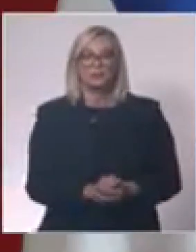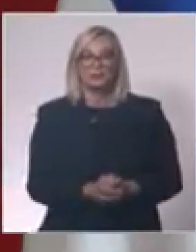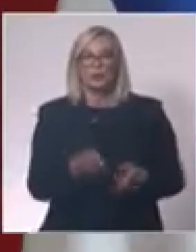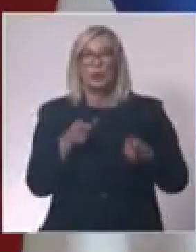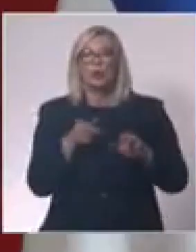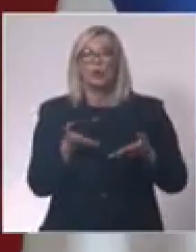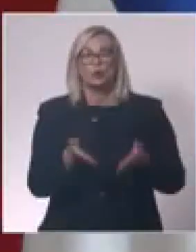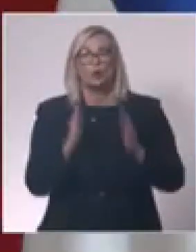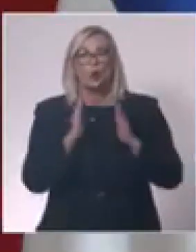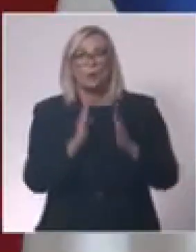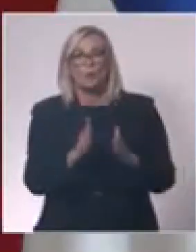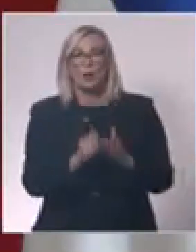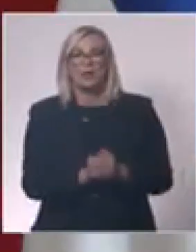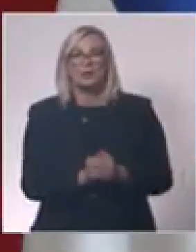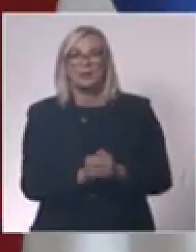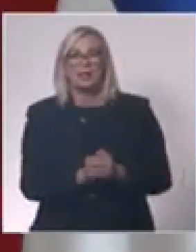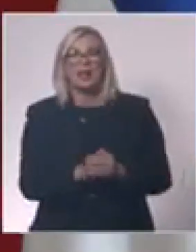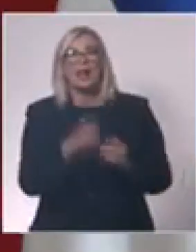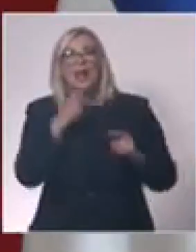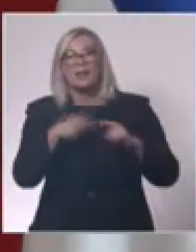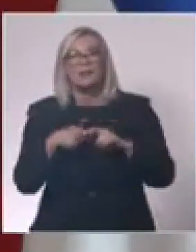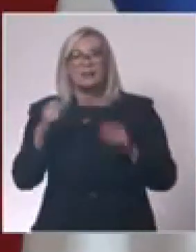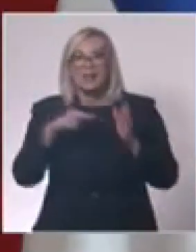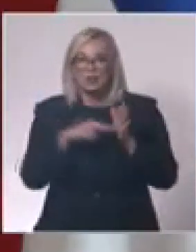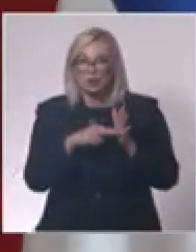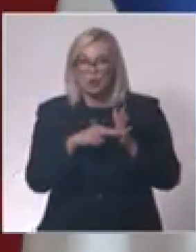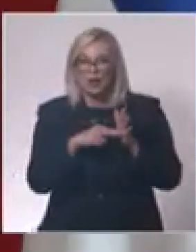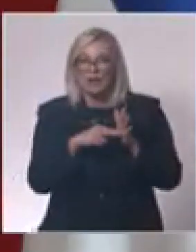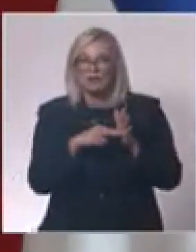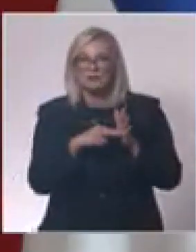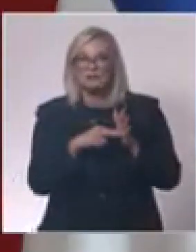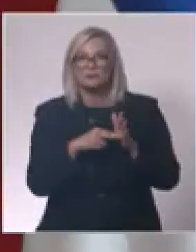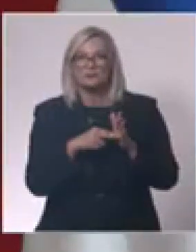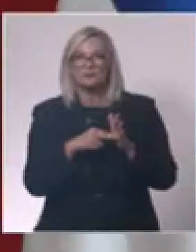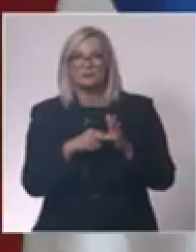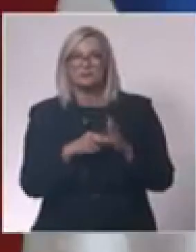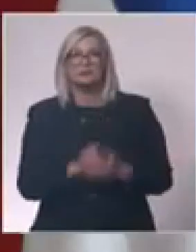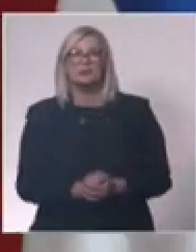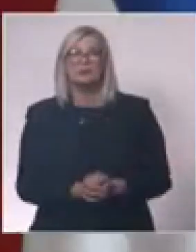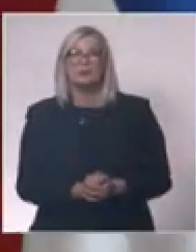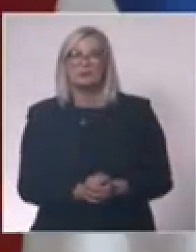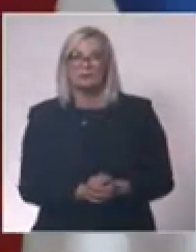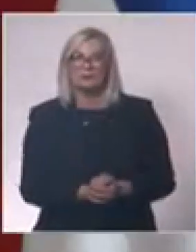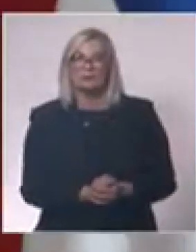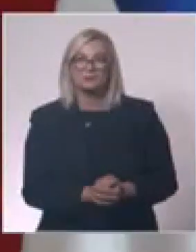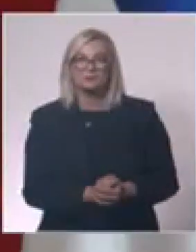спрема Република Северна Македонија и Република Србија, се разбира председател на влада на Северна